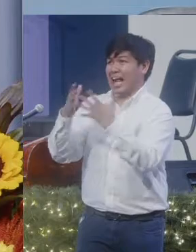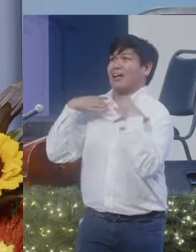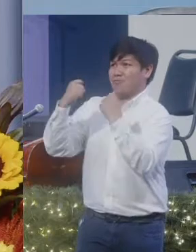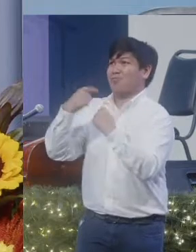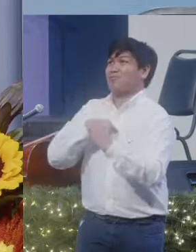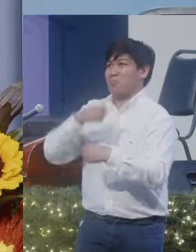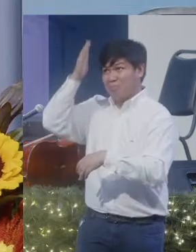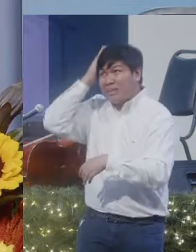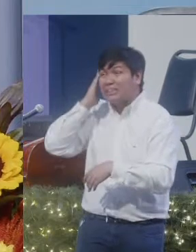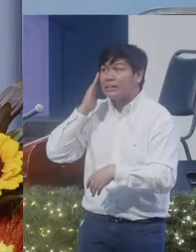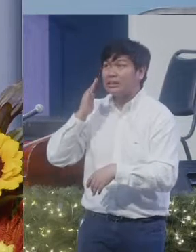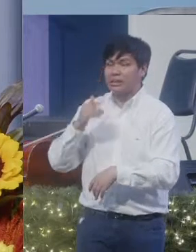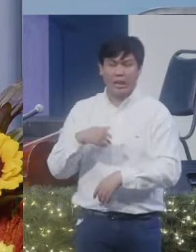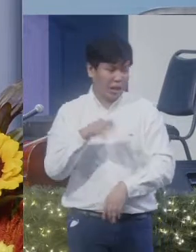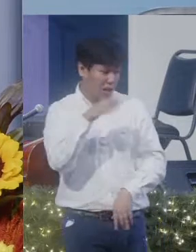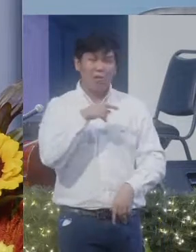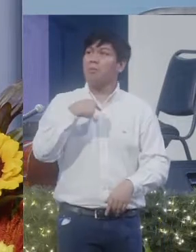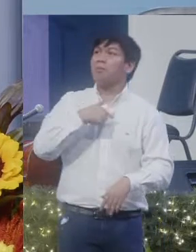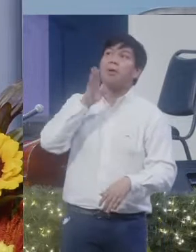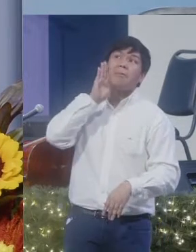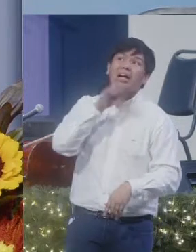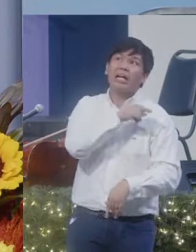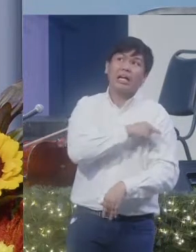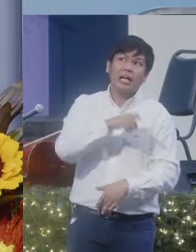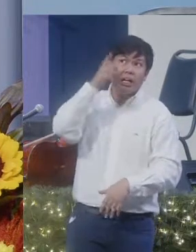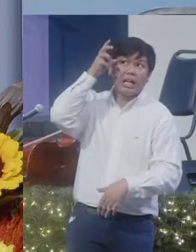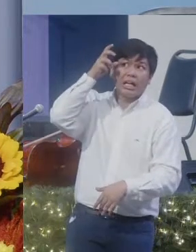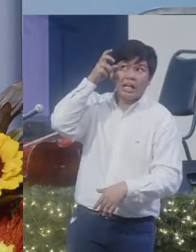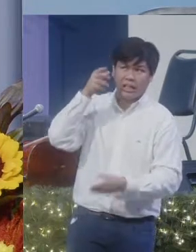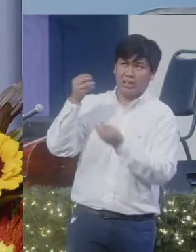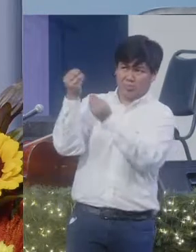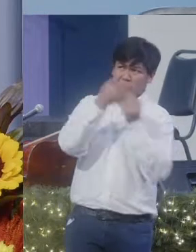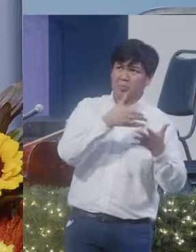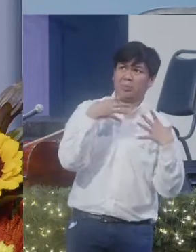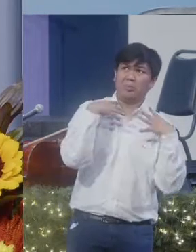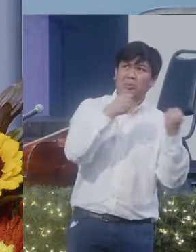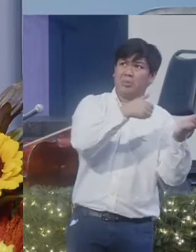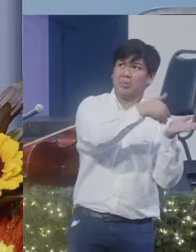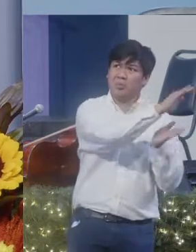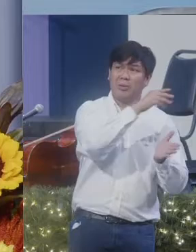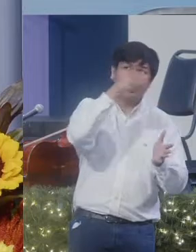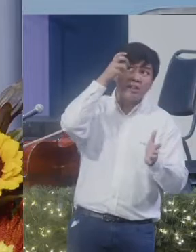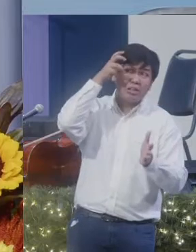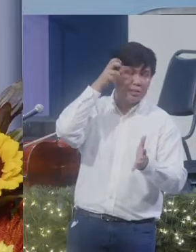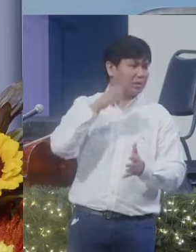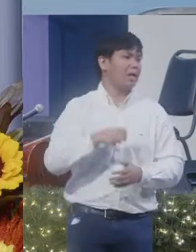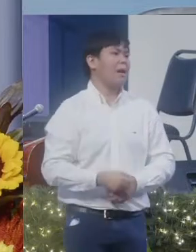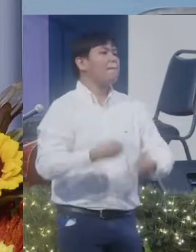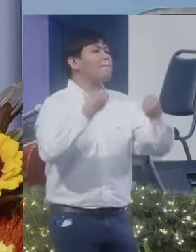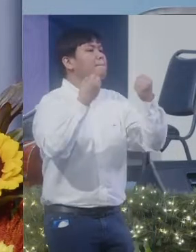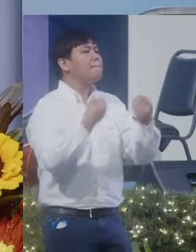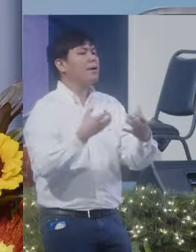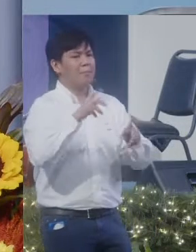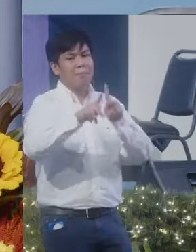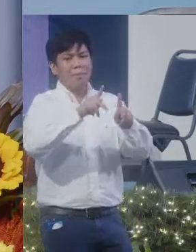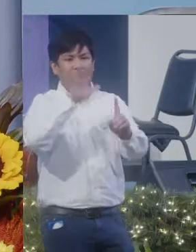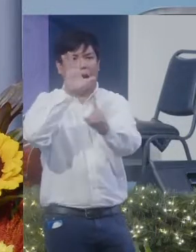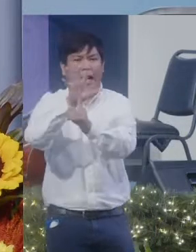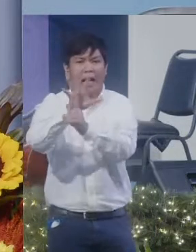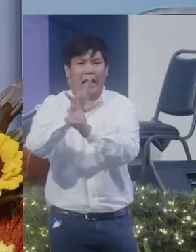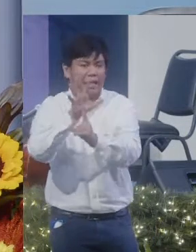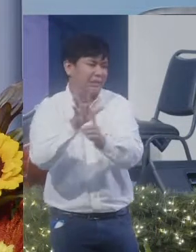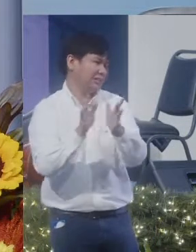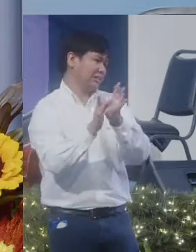Jesus upang marinig ang salita ng Diyos. Sa puntong ito, naging tanyag na ang may